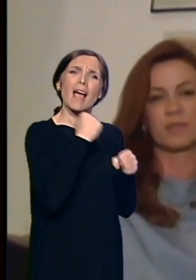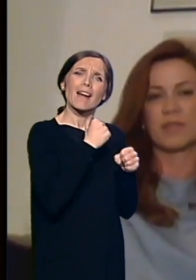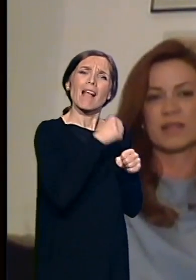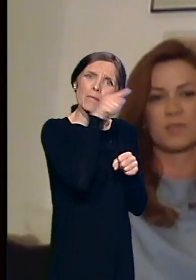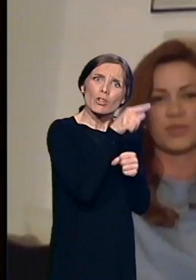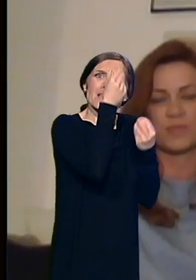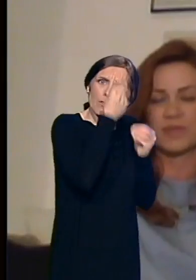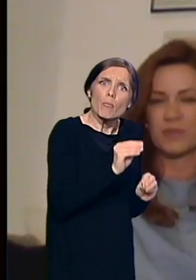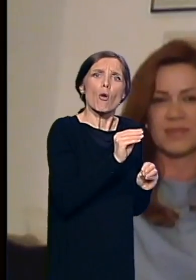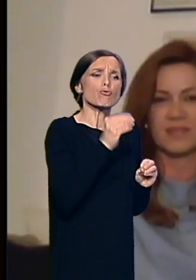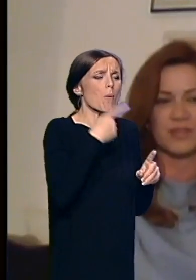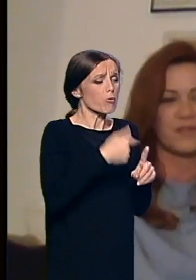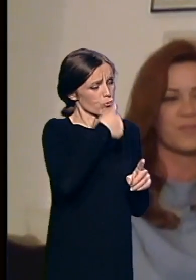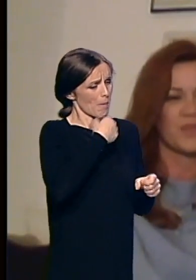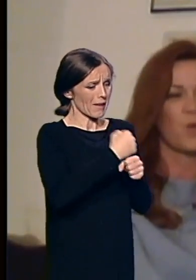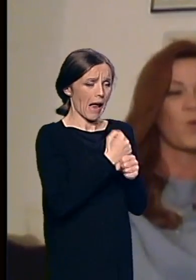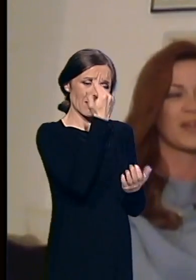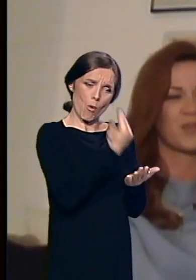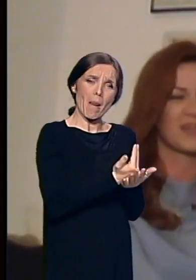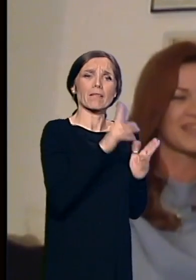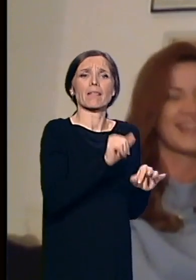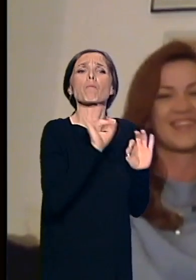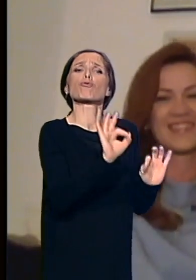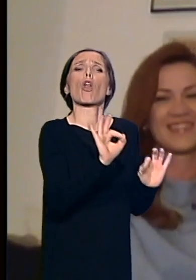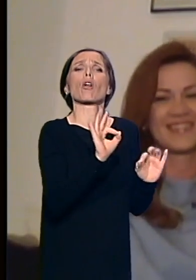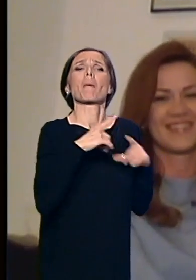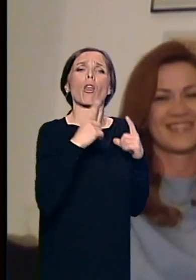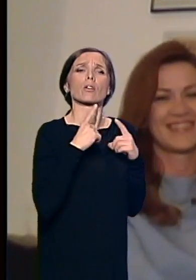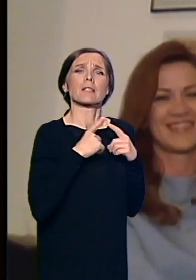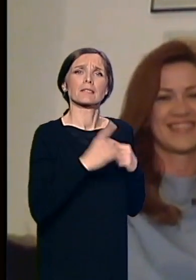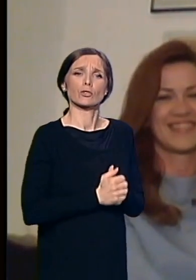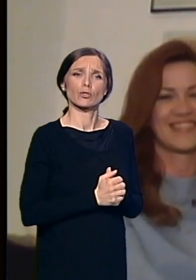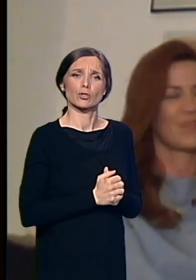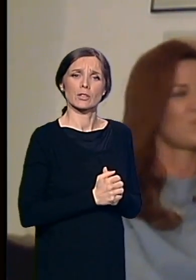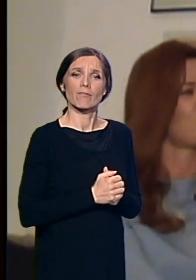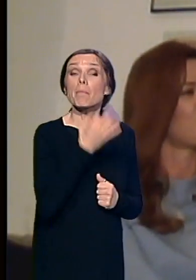te iste plate može pristojno da se živi, ukratko rečeno. Vlado? Da,